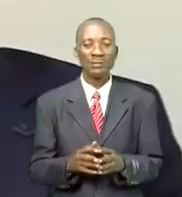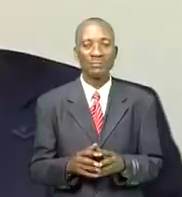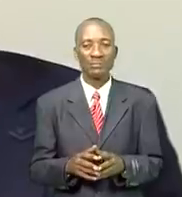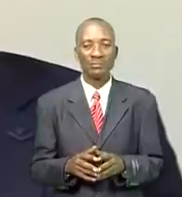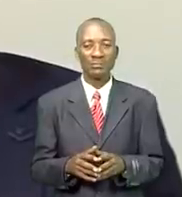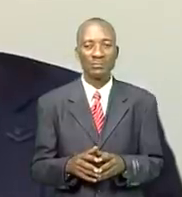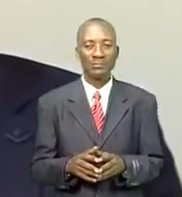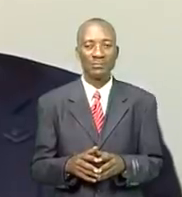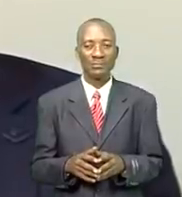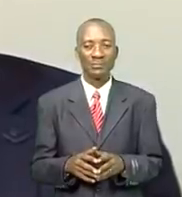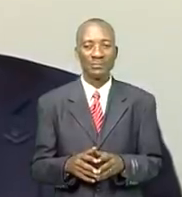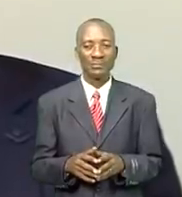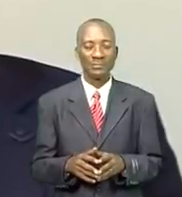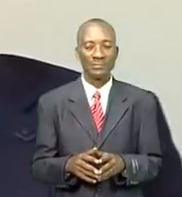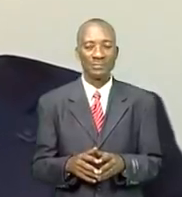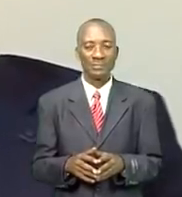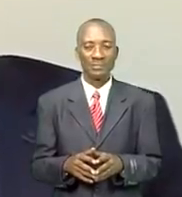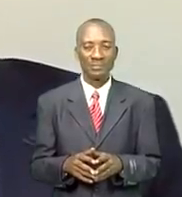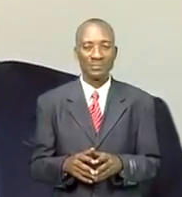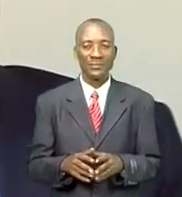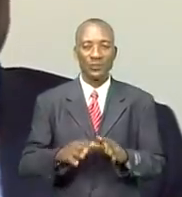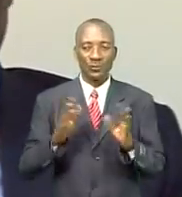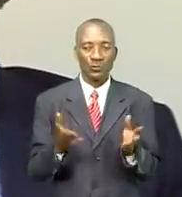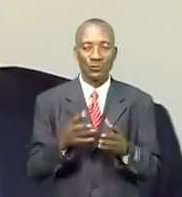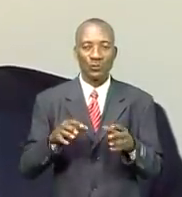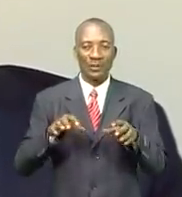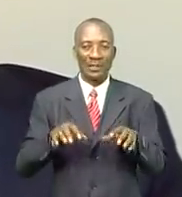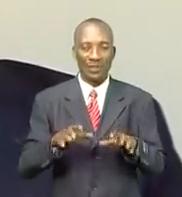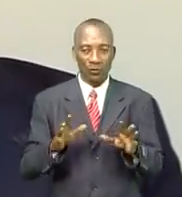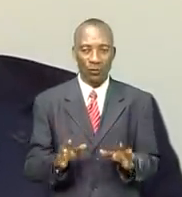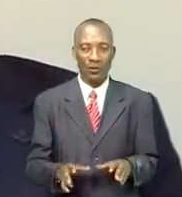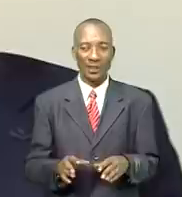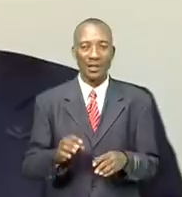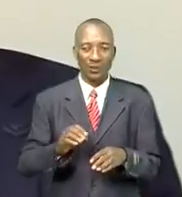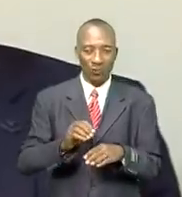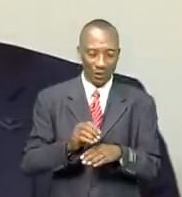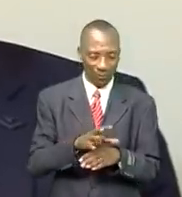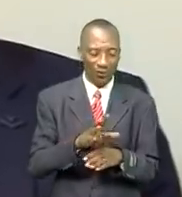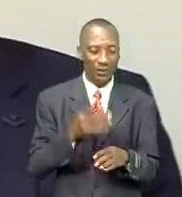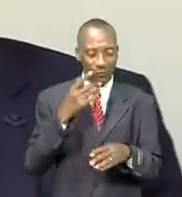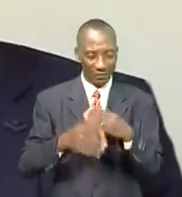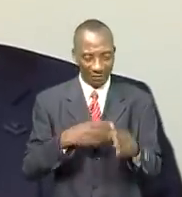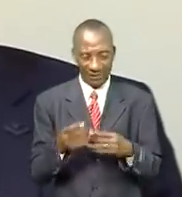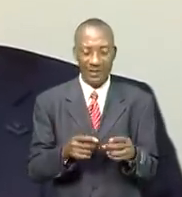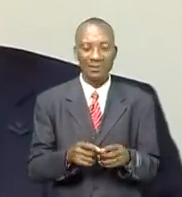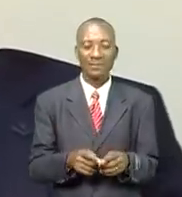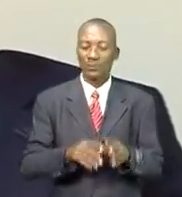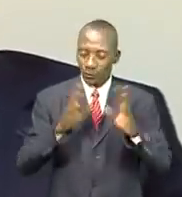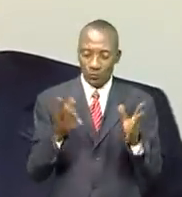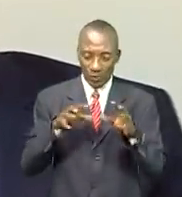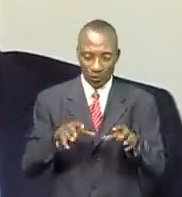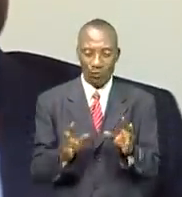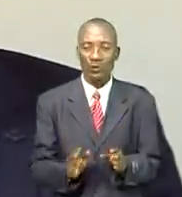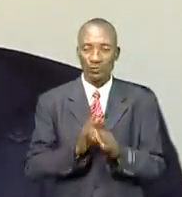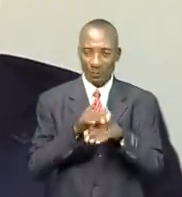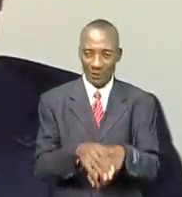qui sont affectés directement dans leur chair par les problèmes d'insécurité, tout le monde veut la sécurité dans le pays. Tout le monde